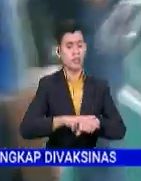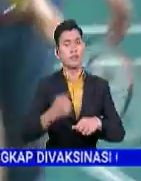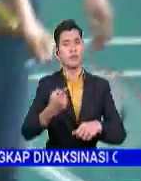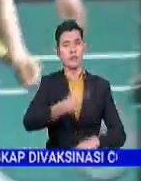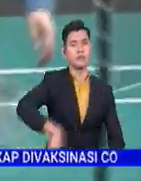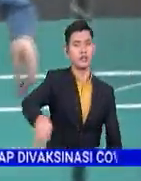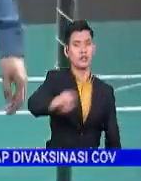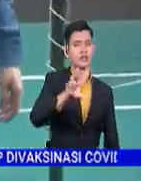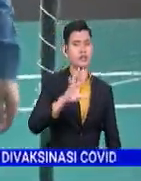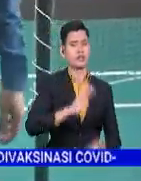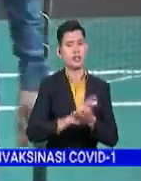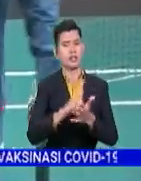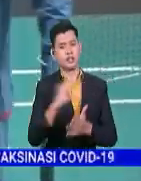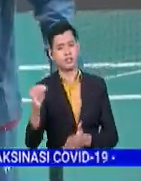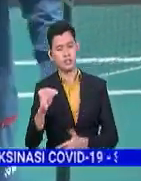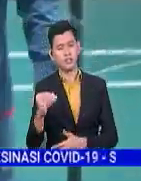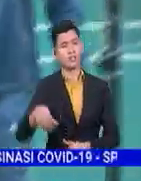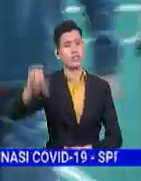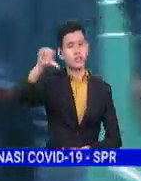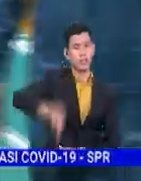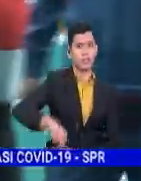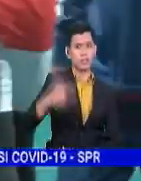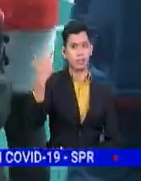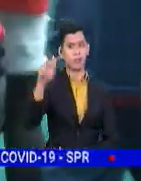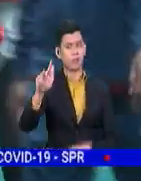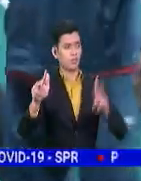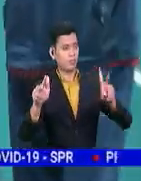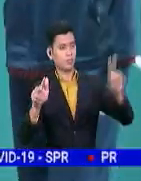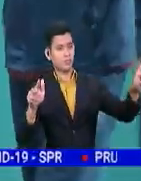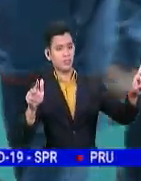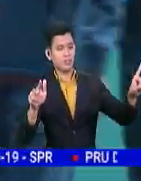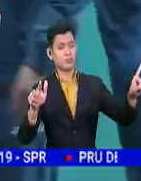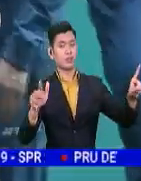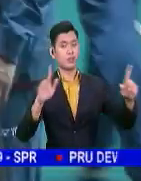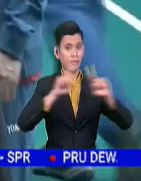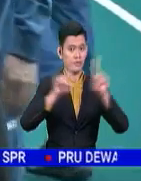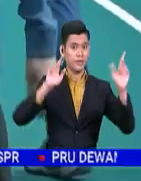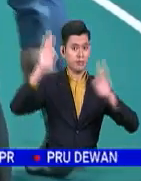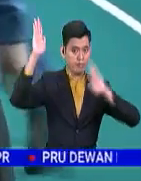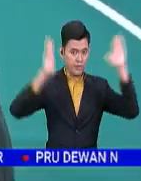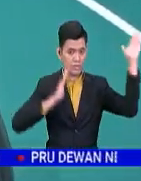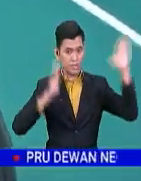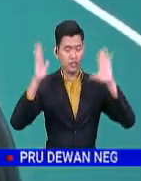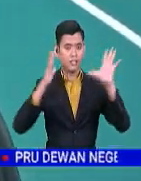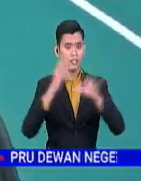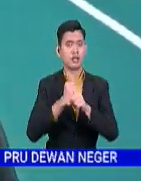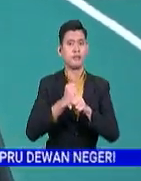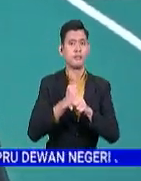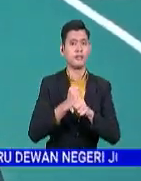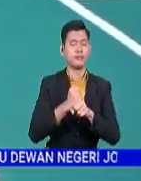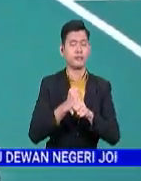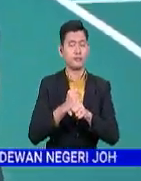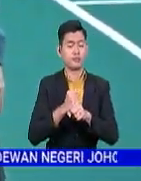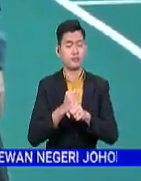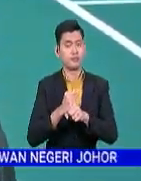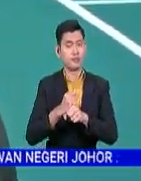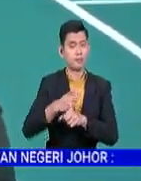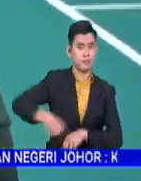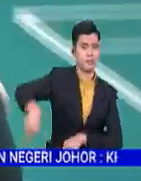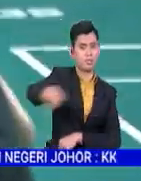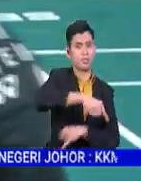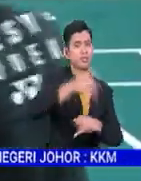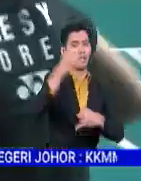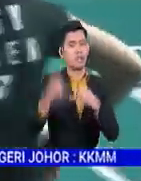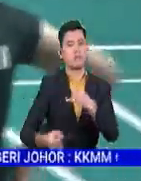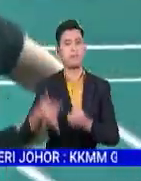sekaligus tewas 1321 meskipun dewasa Malaysia sudah mengesahkan tempat secara merid Hai dipusingkan